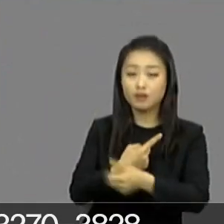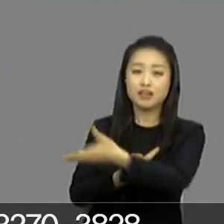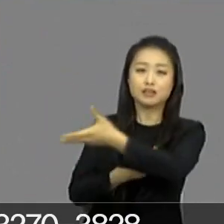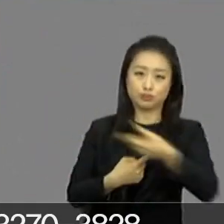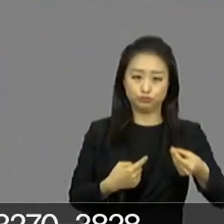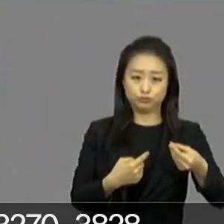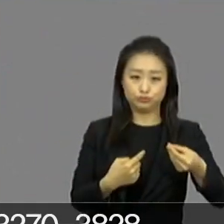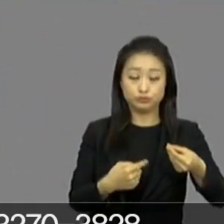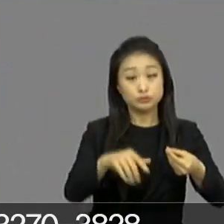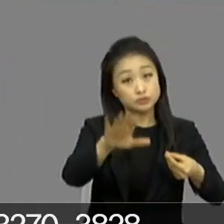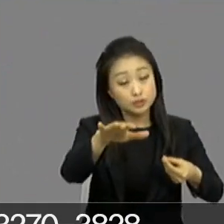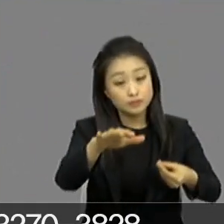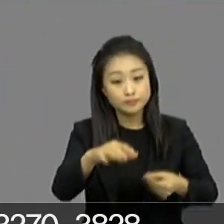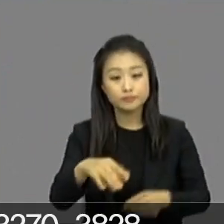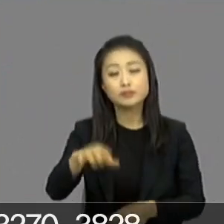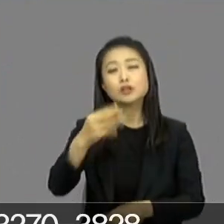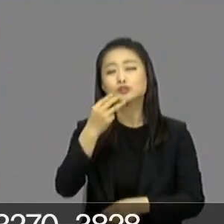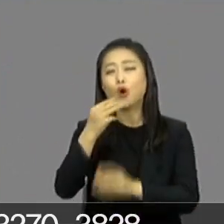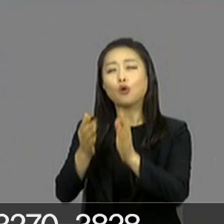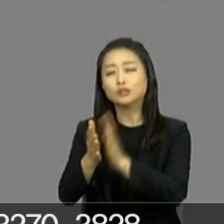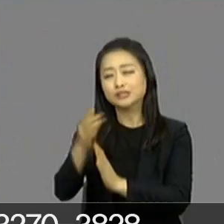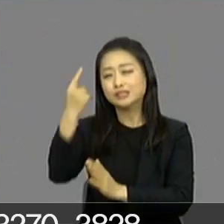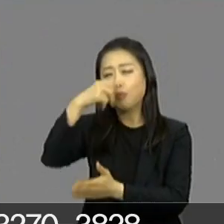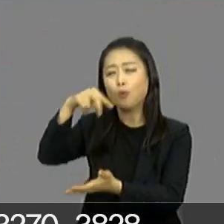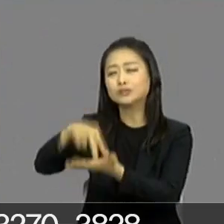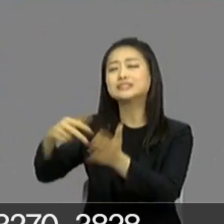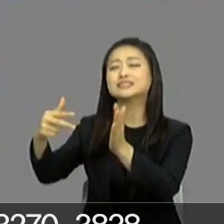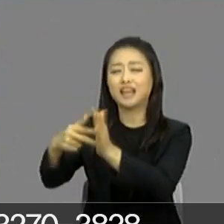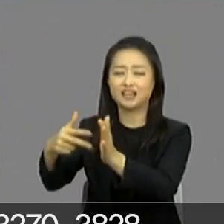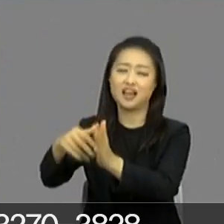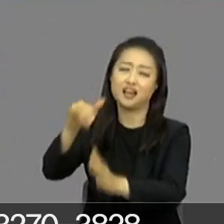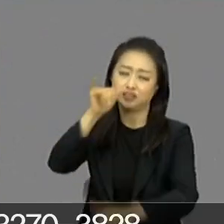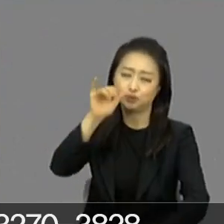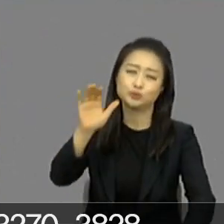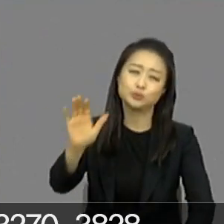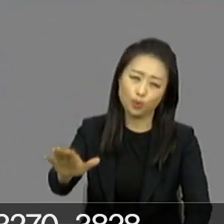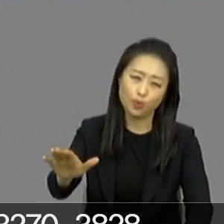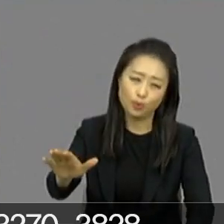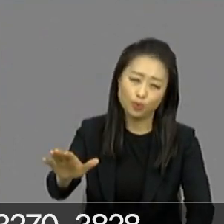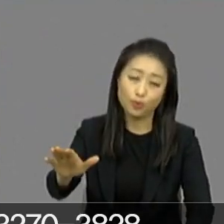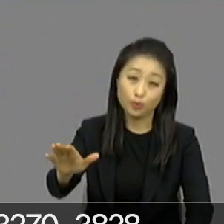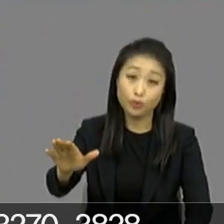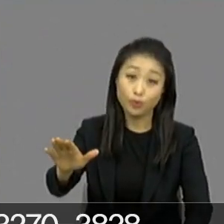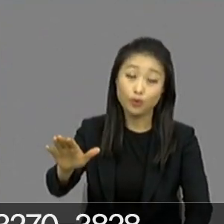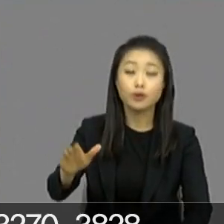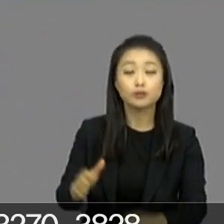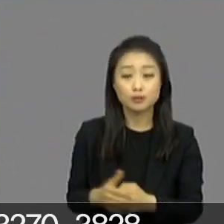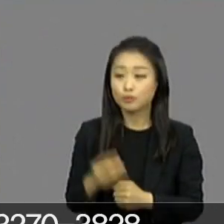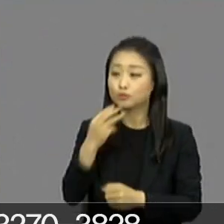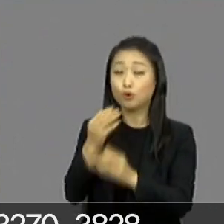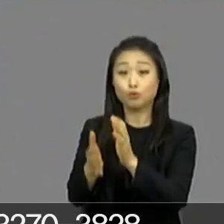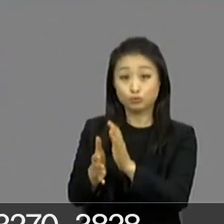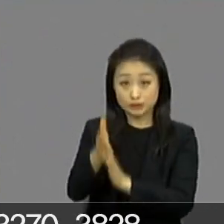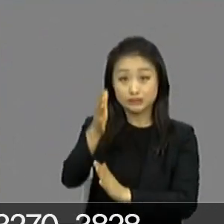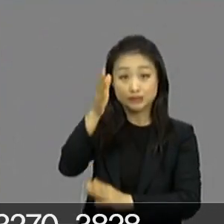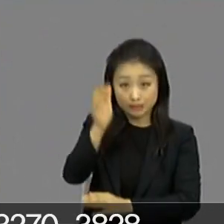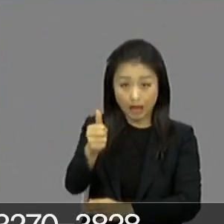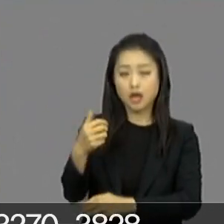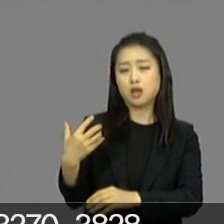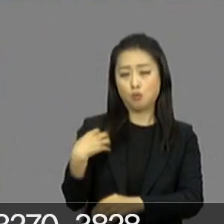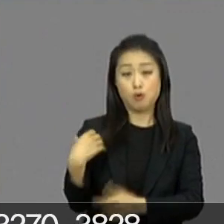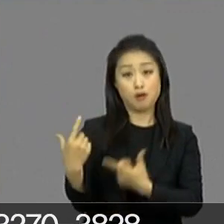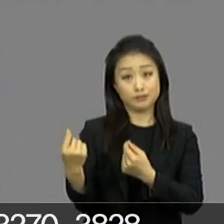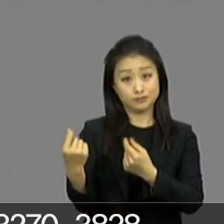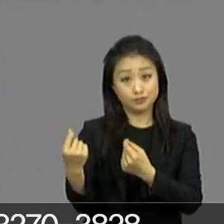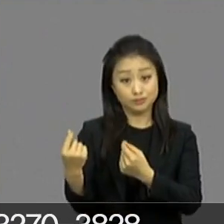하고 중 한다 그 다음을 하셔서 하는 것이 지금 서울 시장으로서 할 수 있는 일이지 지금 하신 얘기는